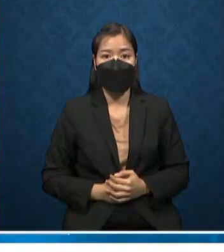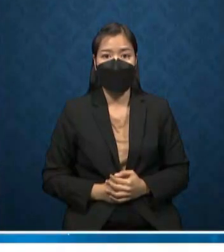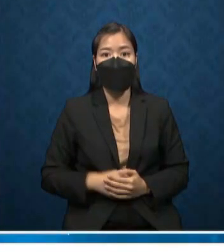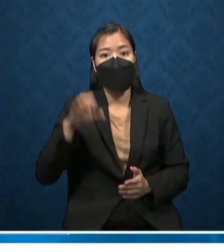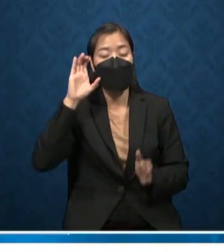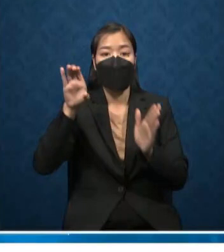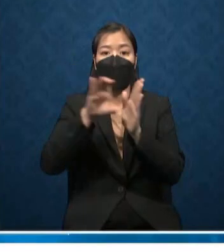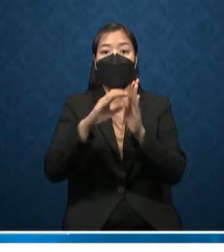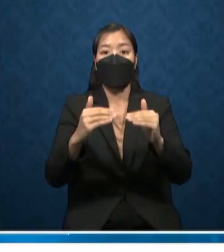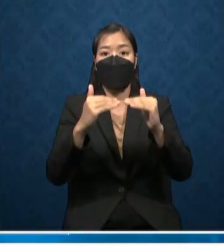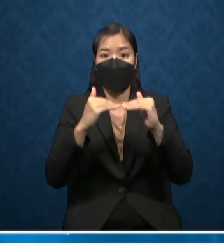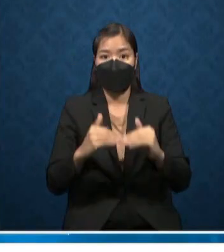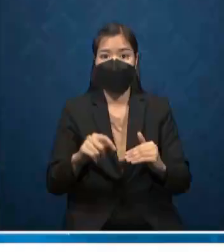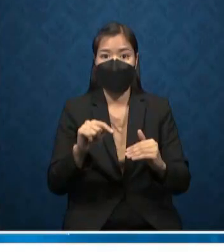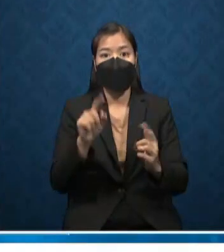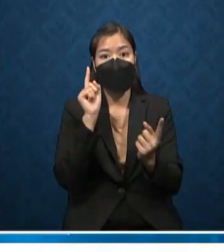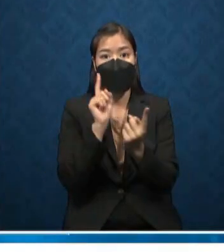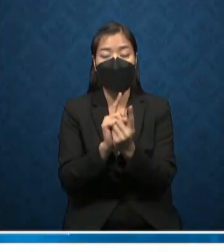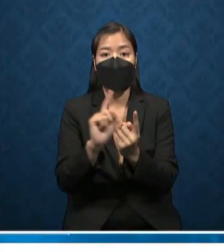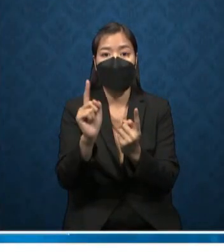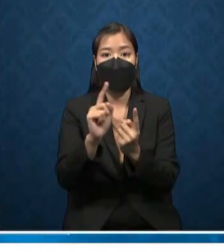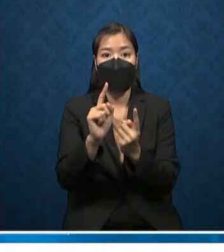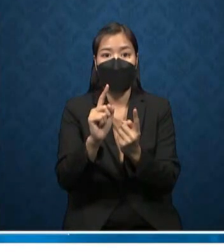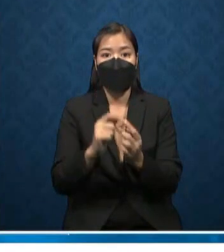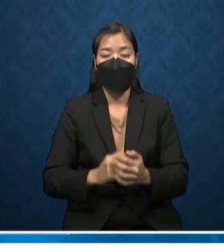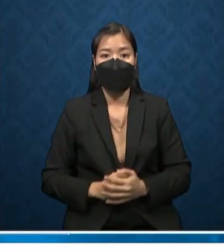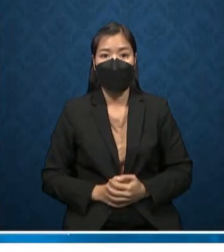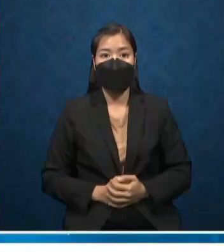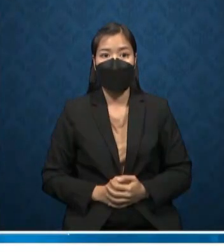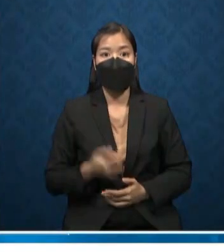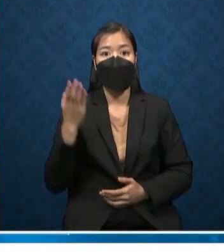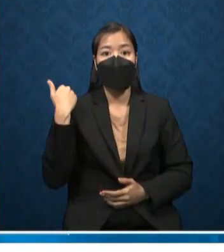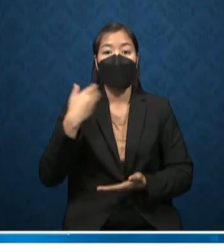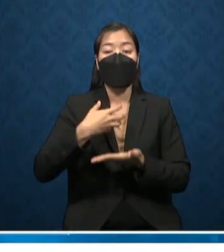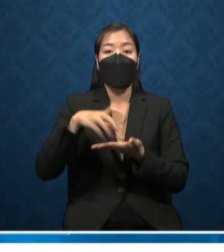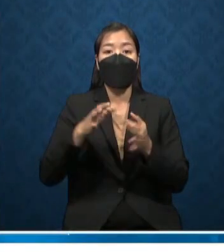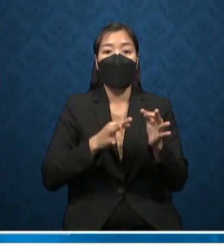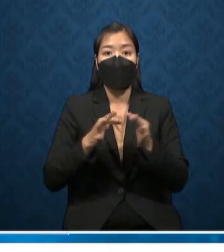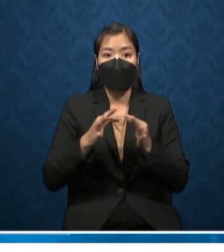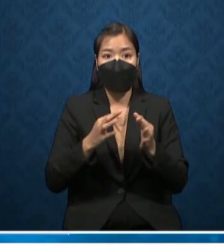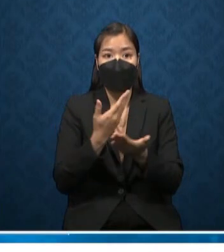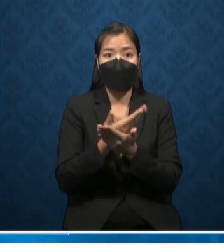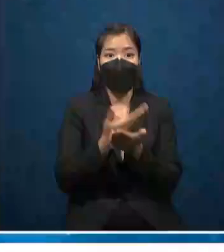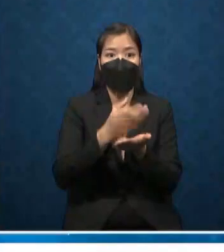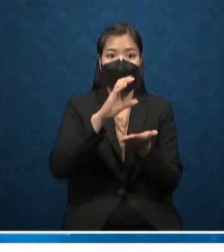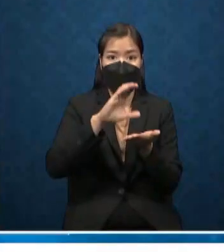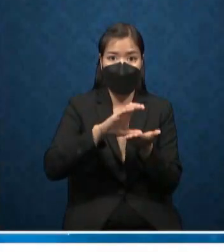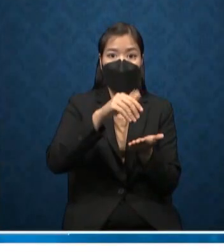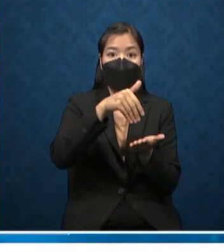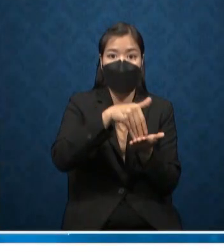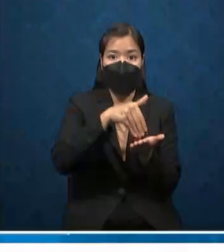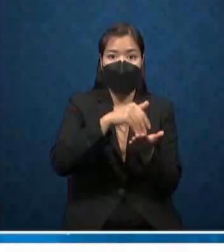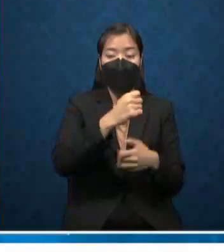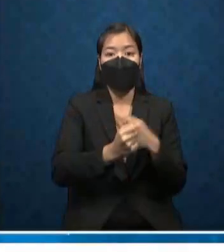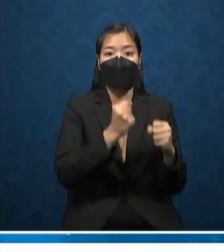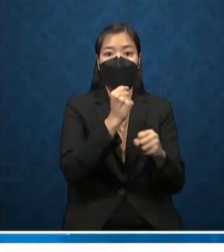ภาพฉายนี้นะครับก็จะเห็นอย่างที่ผมกราบเรียนแล้วว่างบประมาณในปีการตั้งงบกลางเนี่ยใน